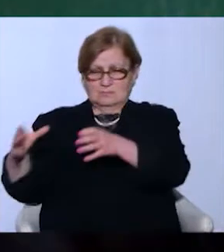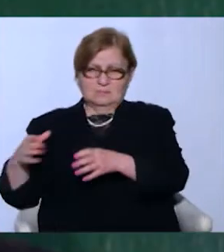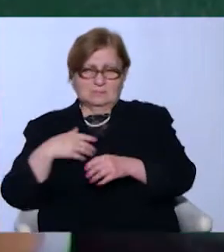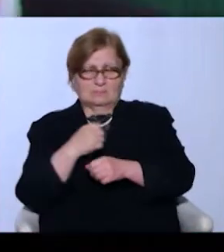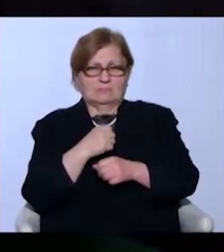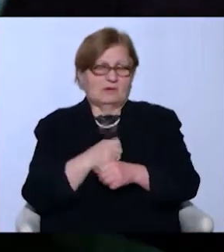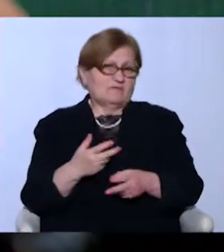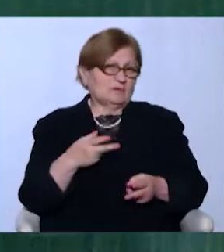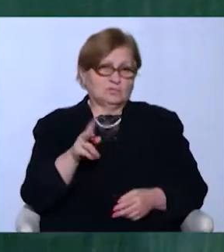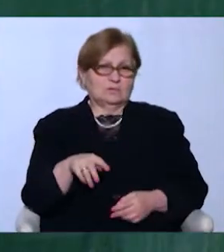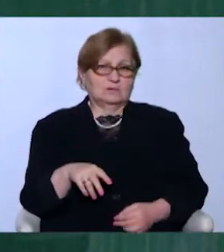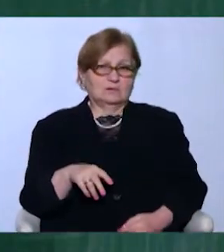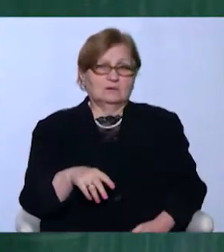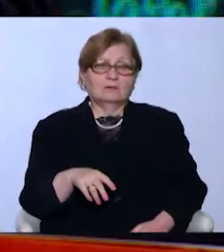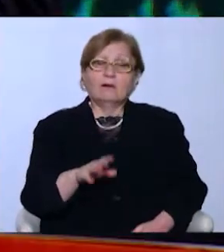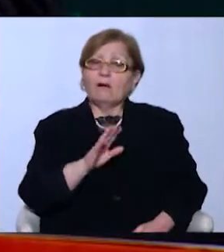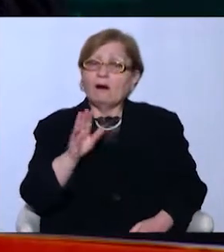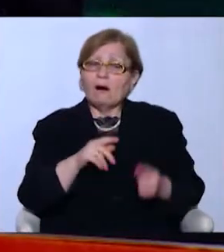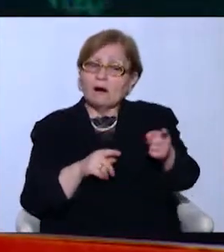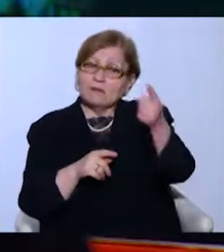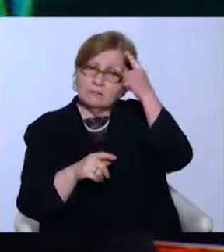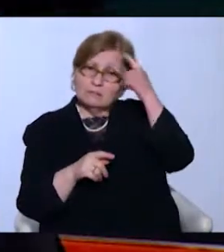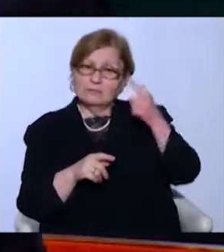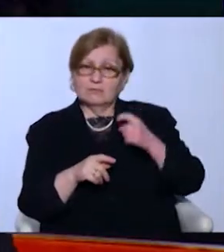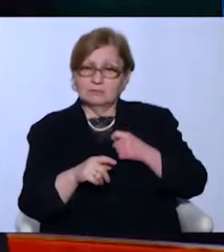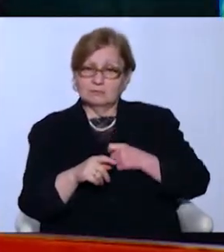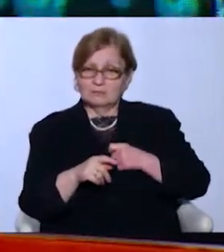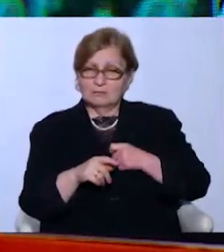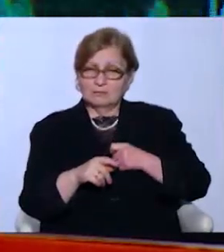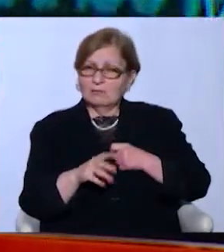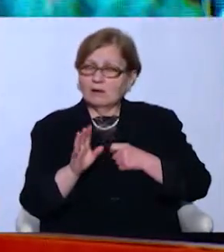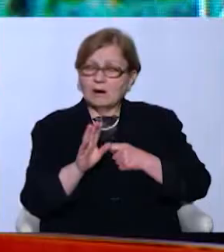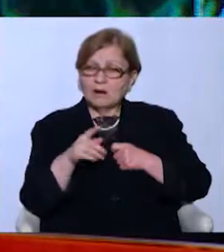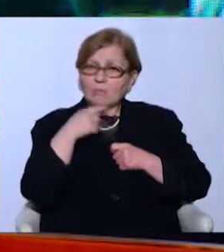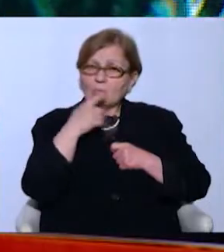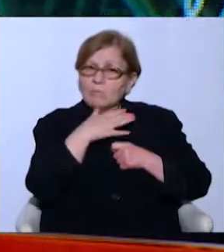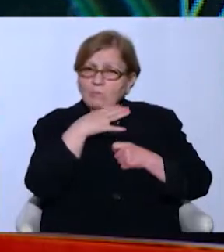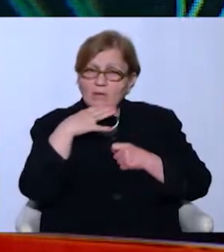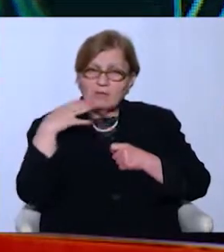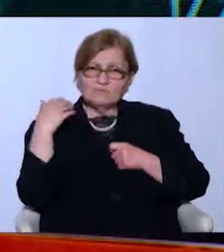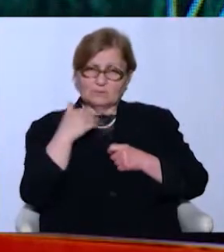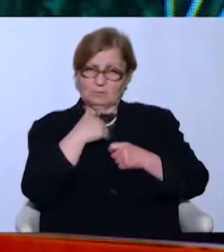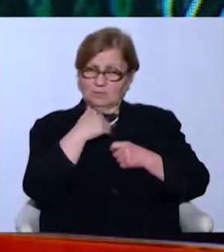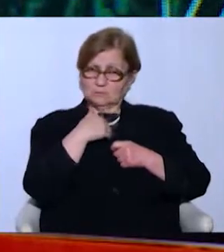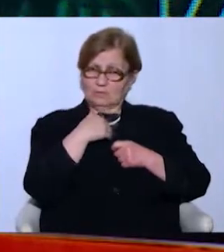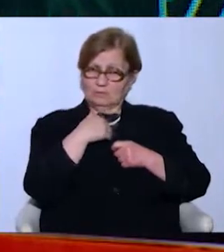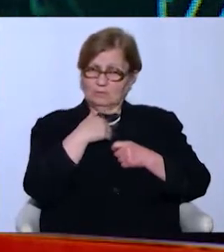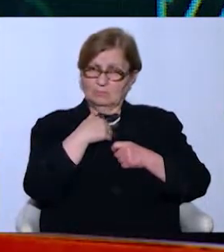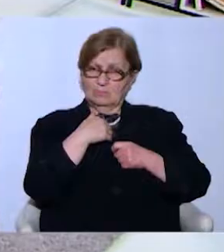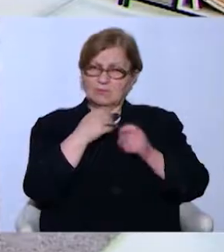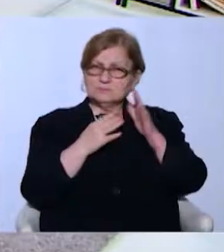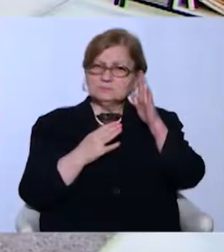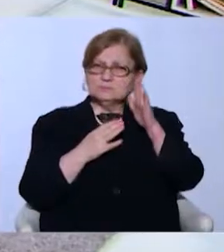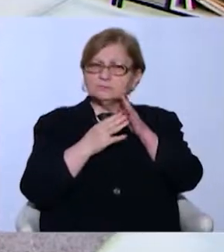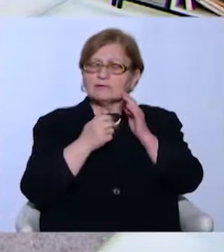მეორეში 15 მიხაკი და 20. აი ახლა მეუნებიან მაქსიმალური რამდენი შეიძლებაო. მაქსიმალური რამდენი შეიძლება?